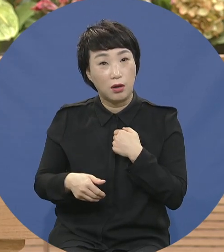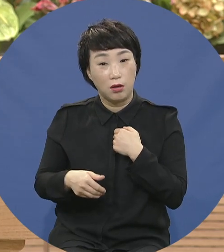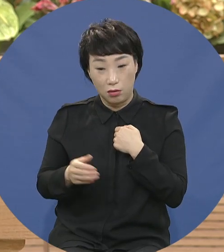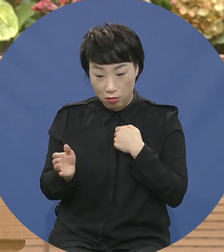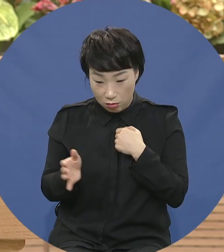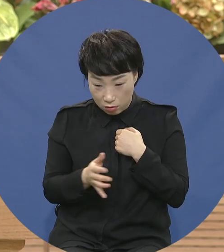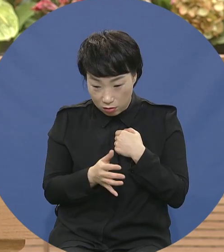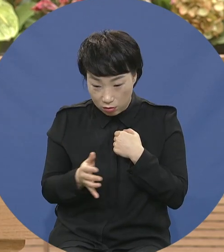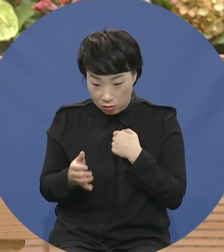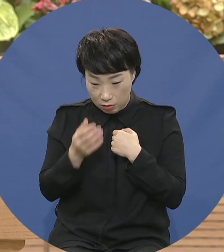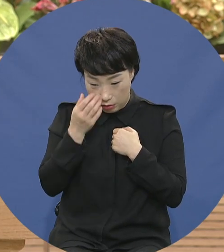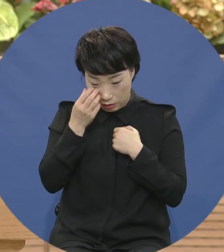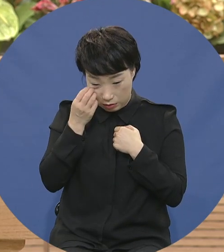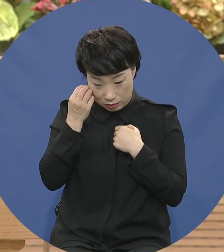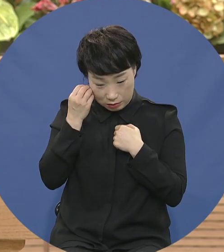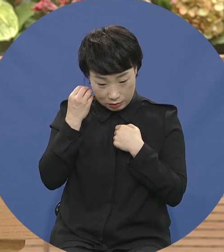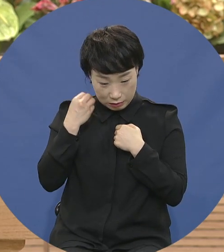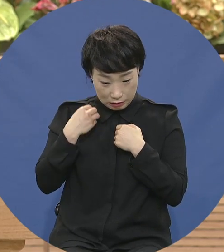없다.